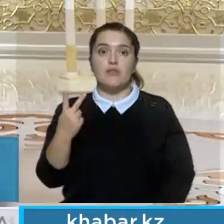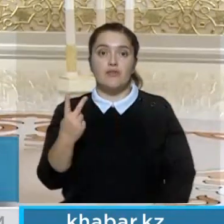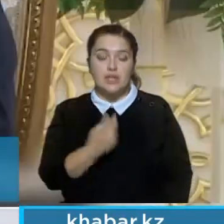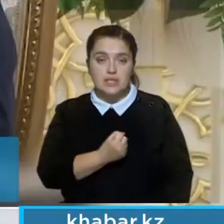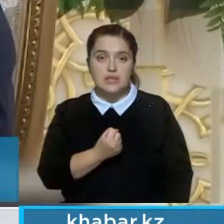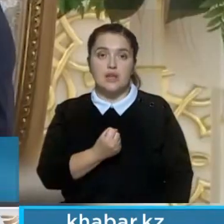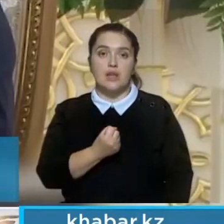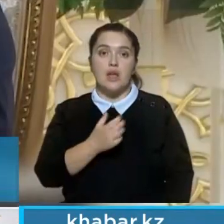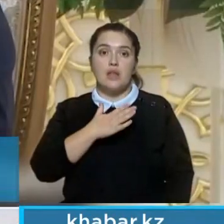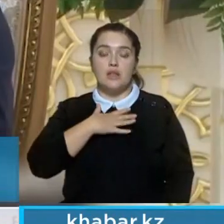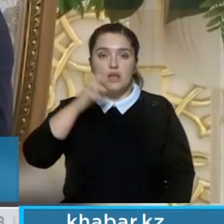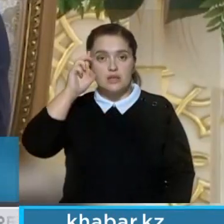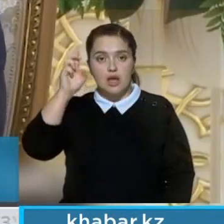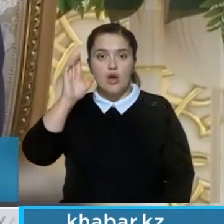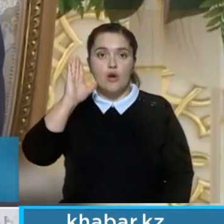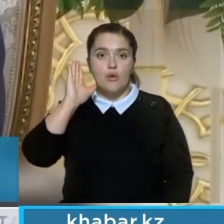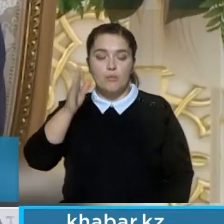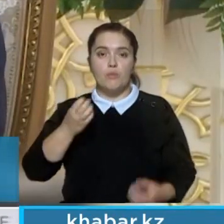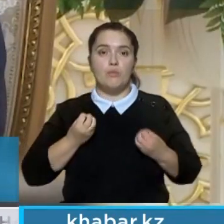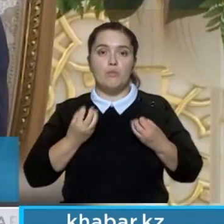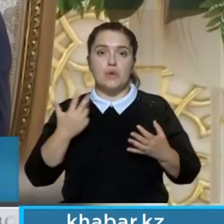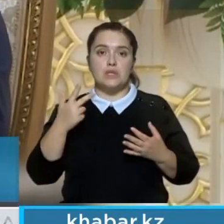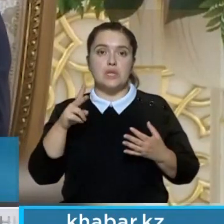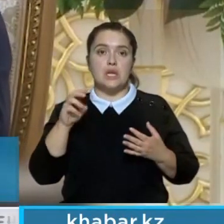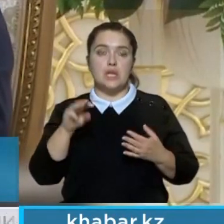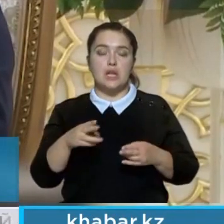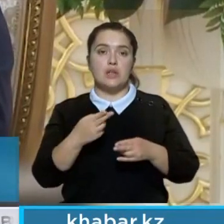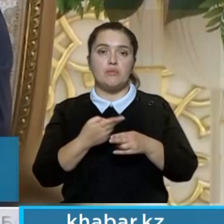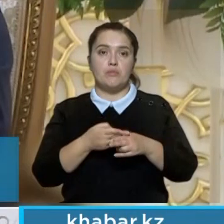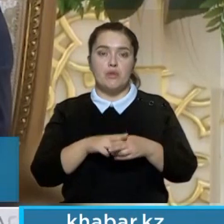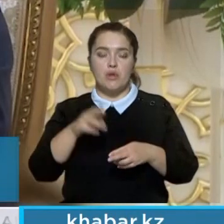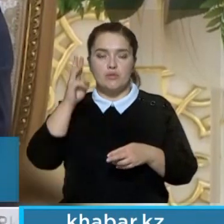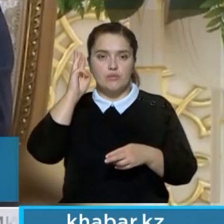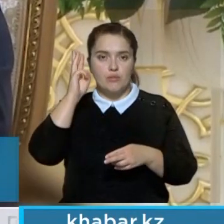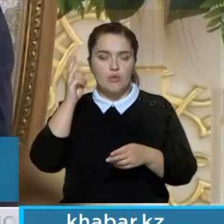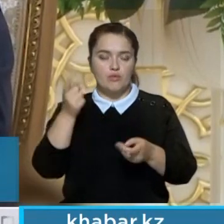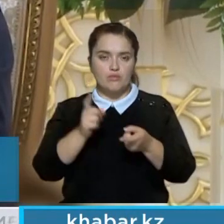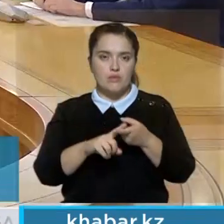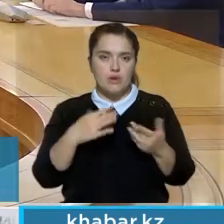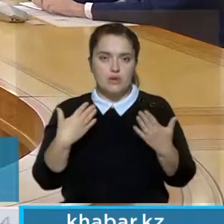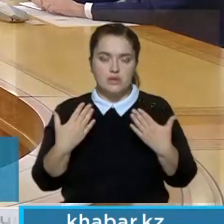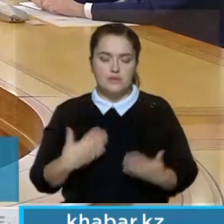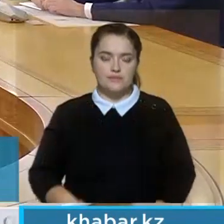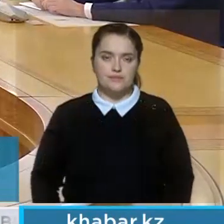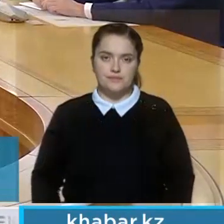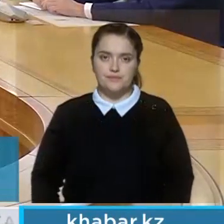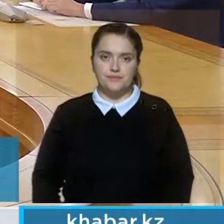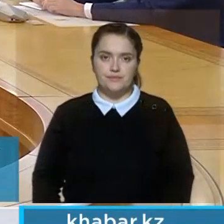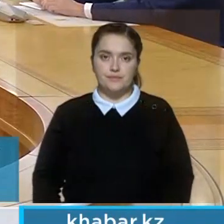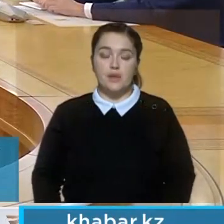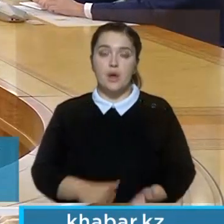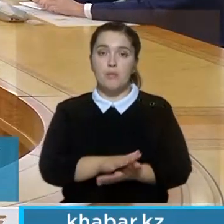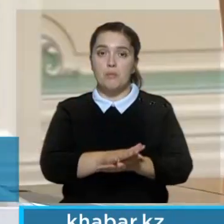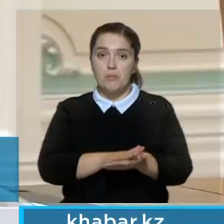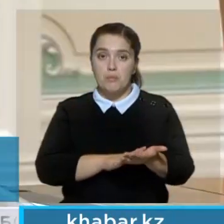того, как наши страны будут отмечать 30-летие установления дипломатических отношений. Затем переговоры